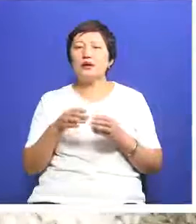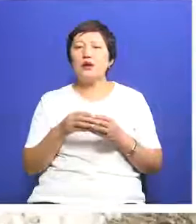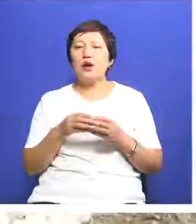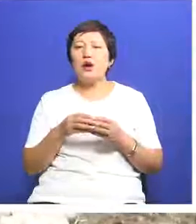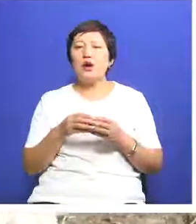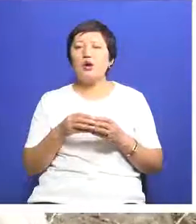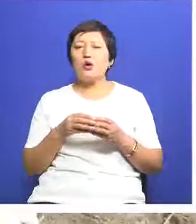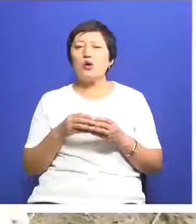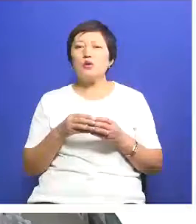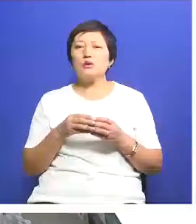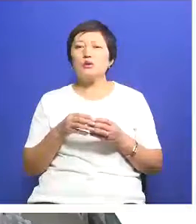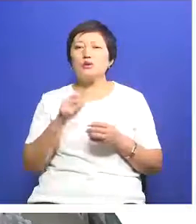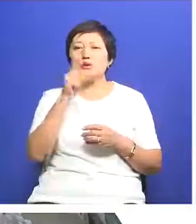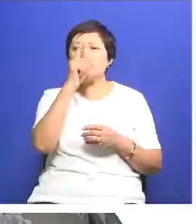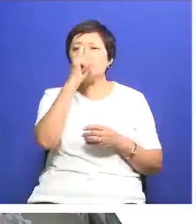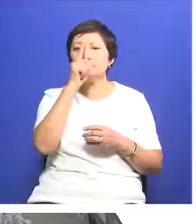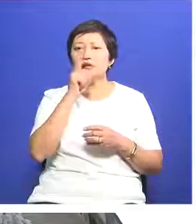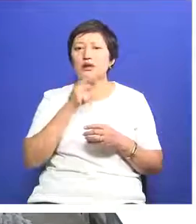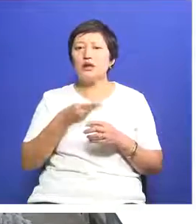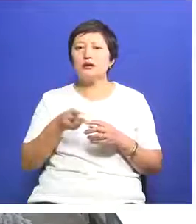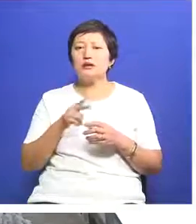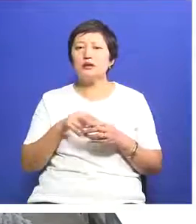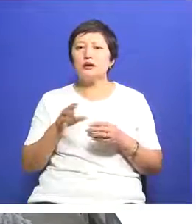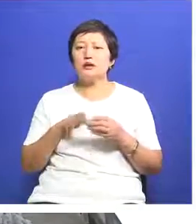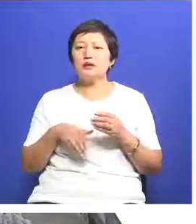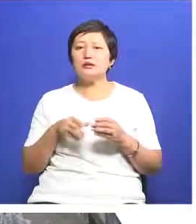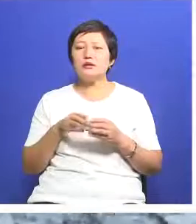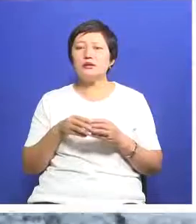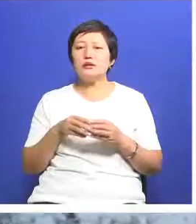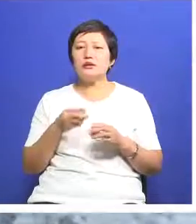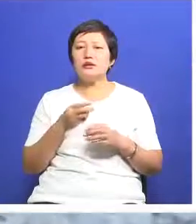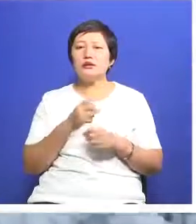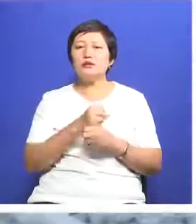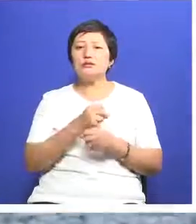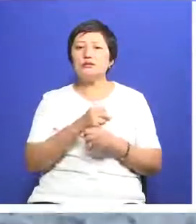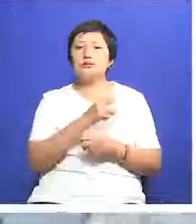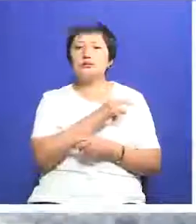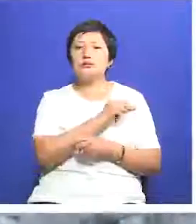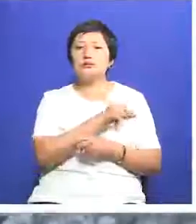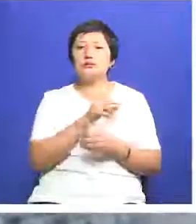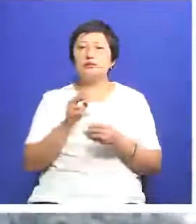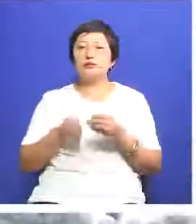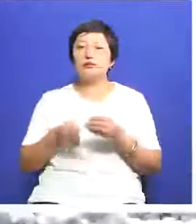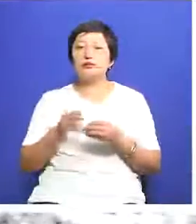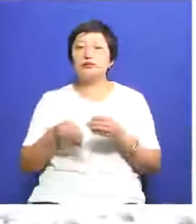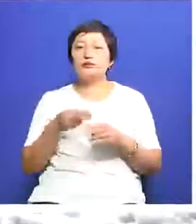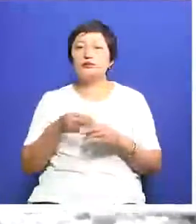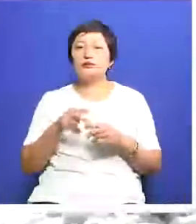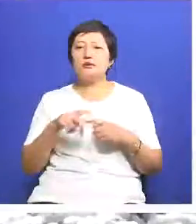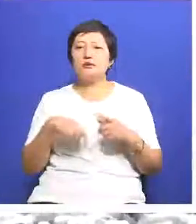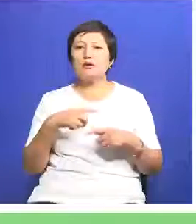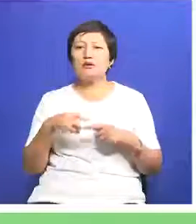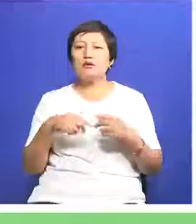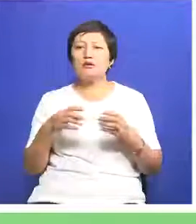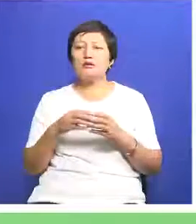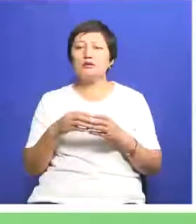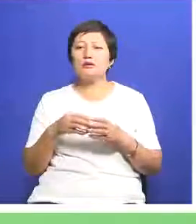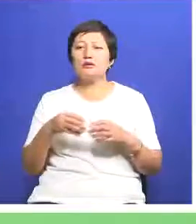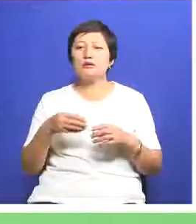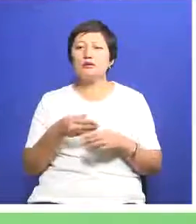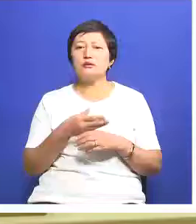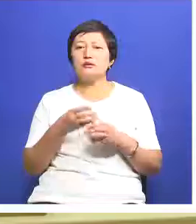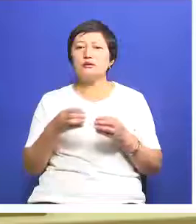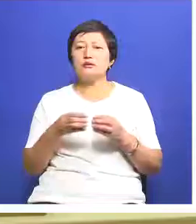Құдай қаласа осы айдың аяғына дейін бұл толық жиналып біту керек. Өйткені ары қарап бізде енді жауын